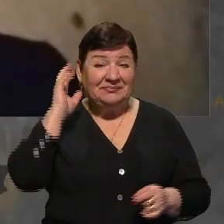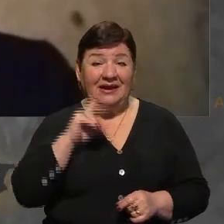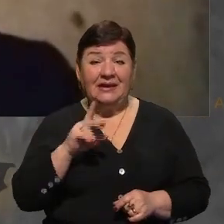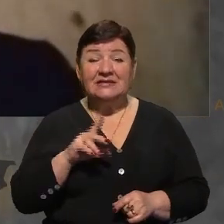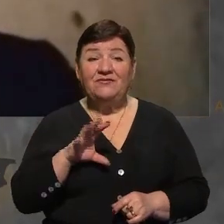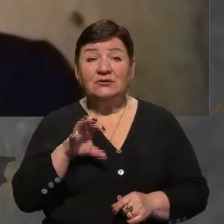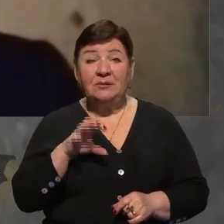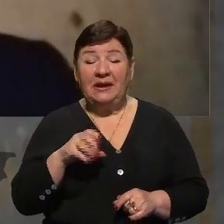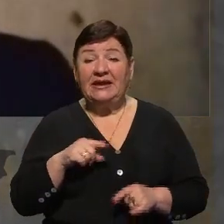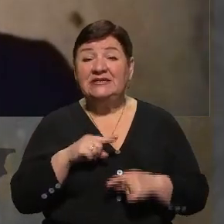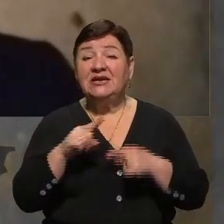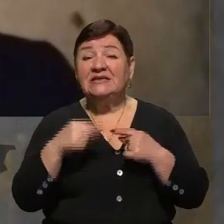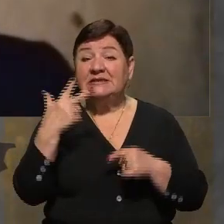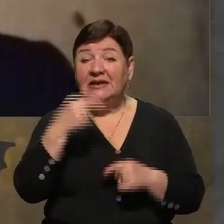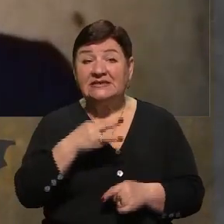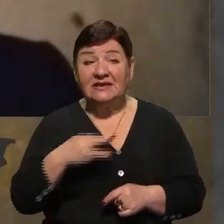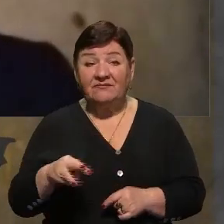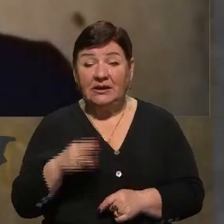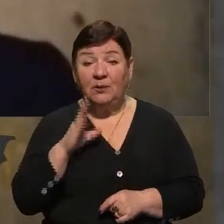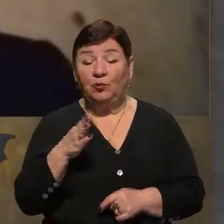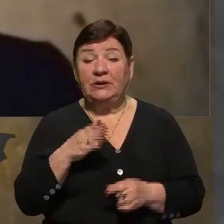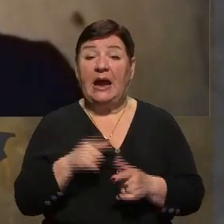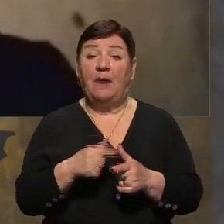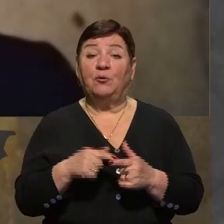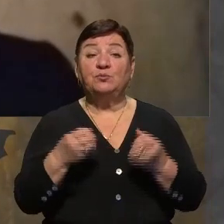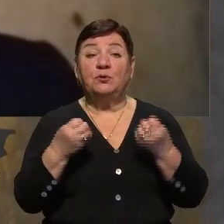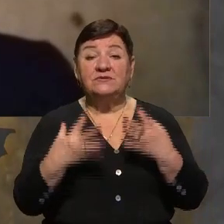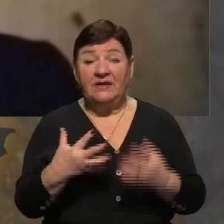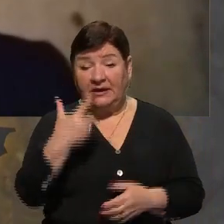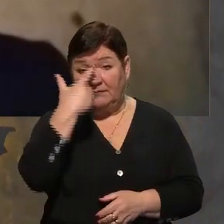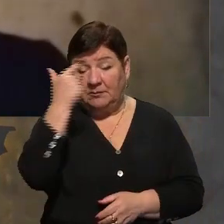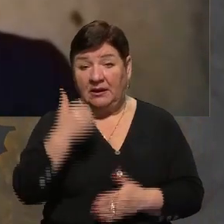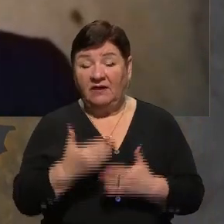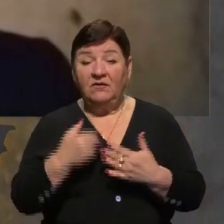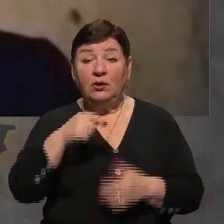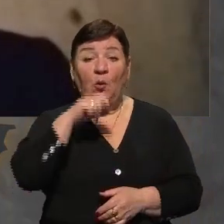песика, і через півгодини буде або спростування, або інформація від українських офіційних джерел.